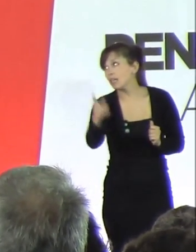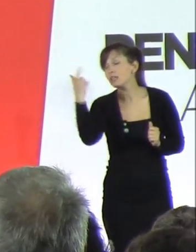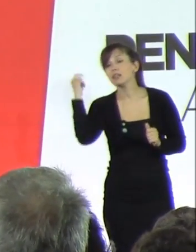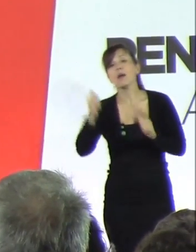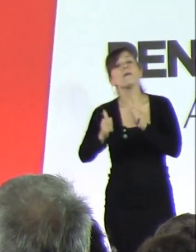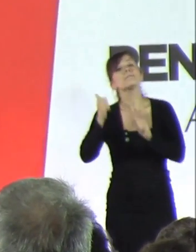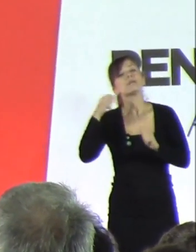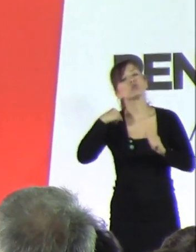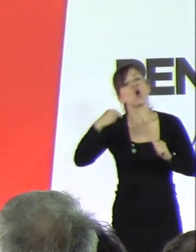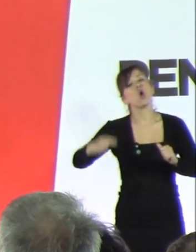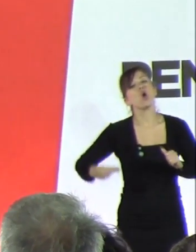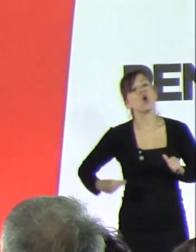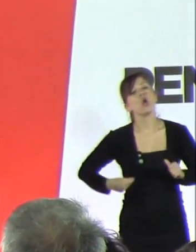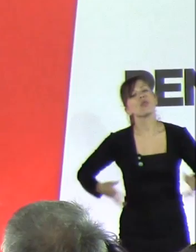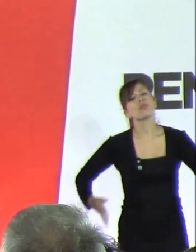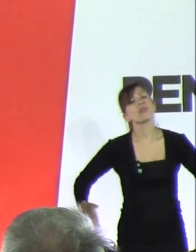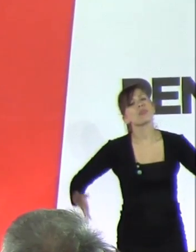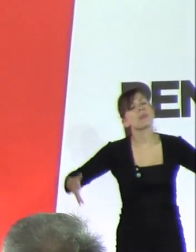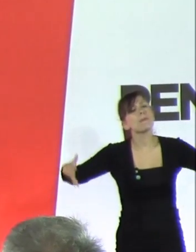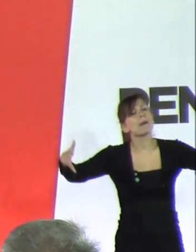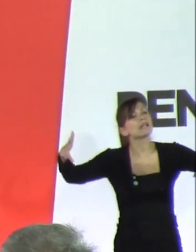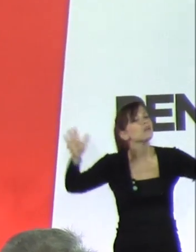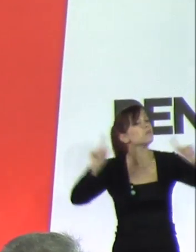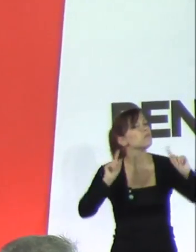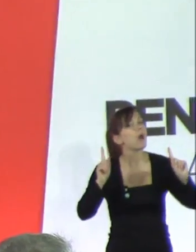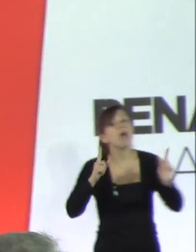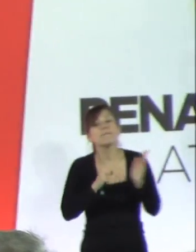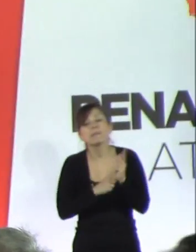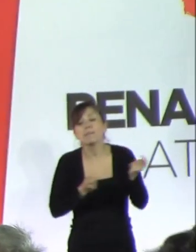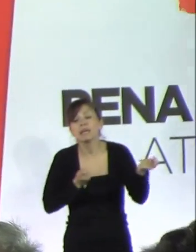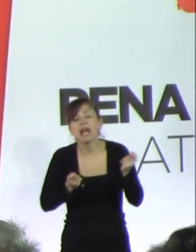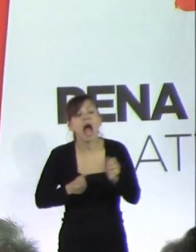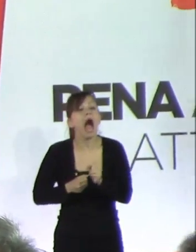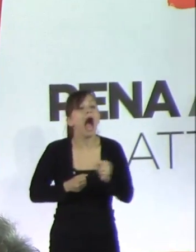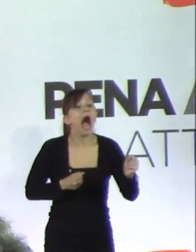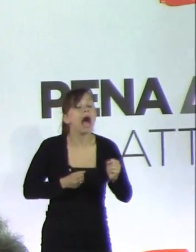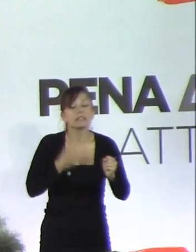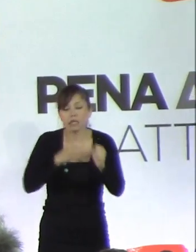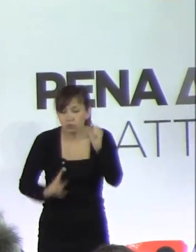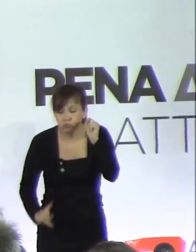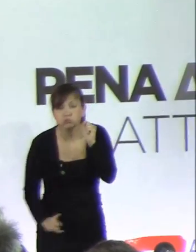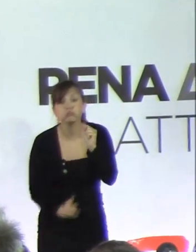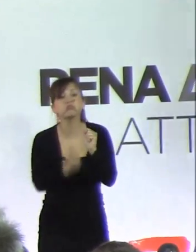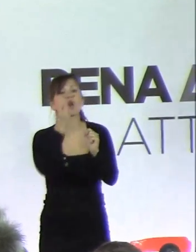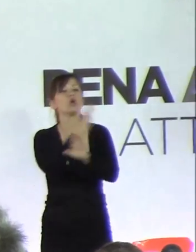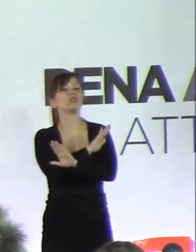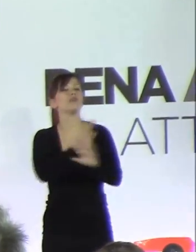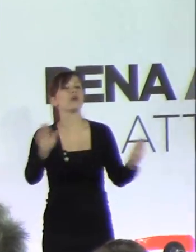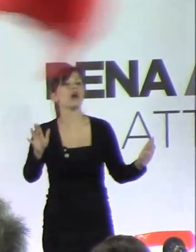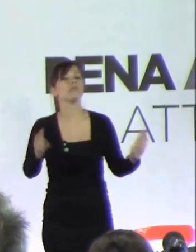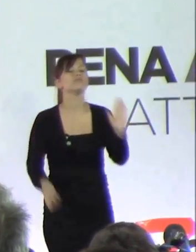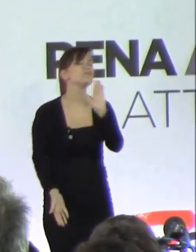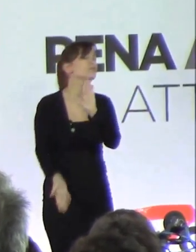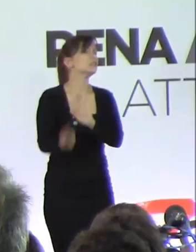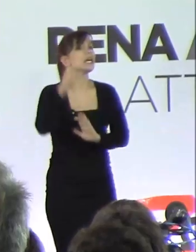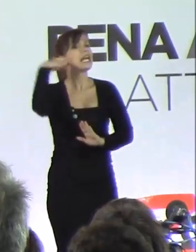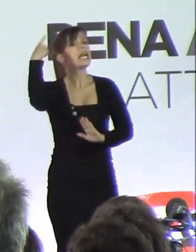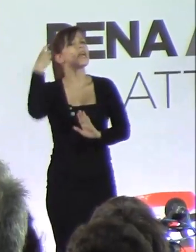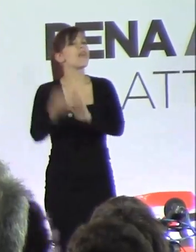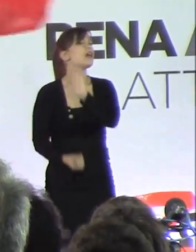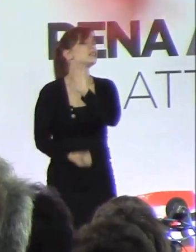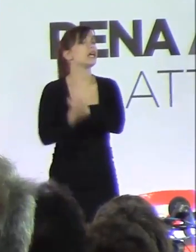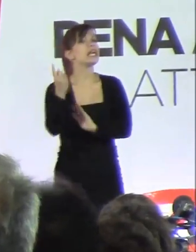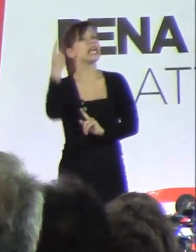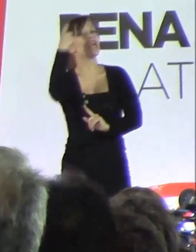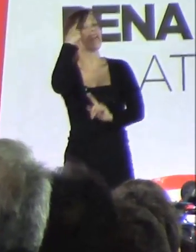Δημαρχείο που ποτέ του δεν πήγαν να διοικήσουν αριστεροί και νέοι άνθρωποι με άλλες ιδέες, άλλες απόψεις,